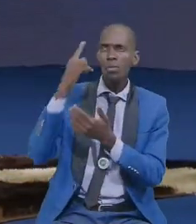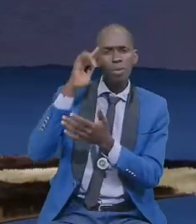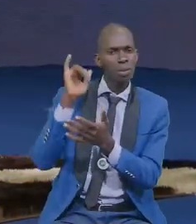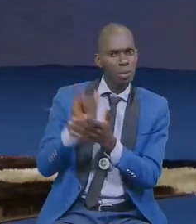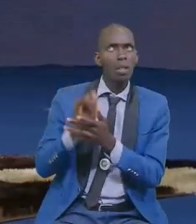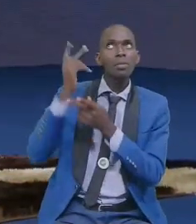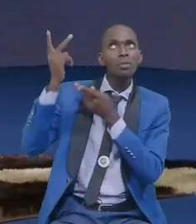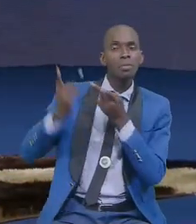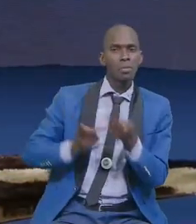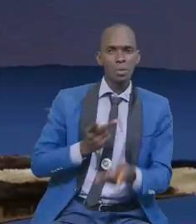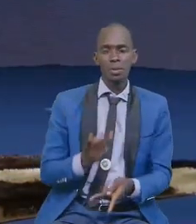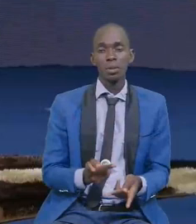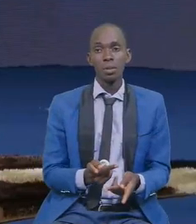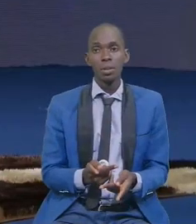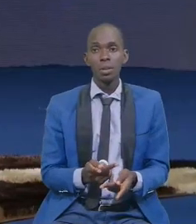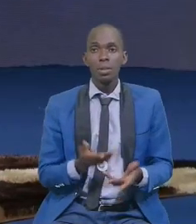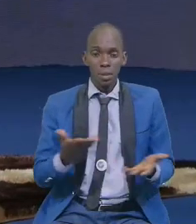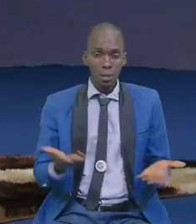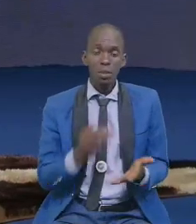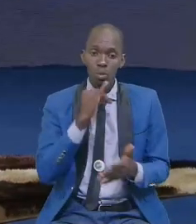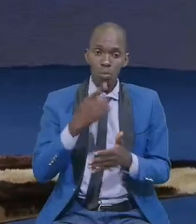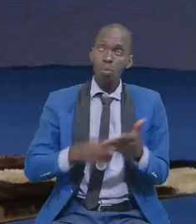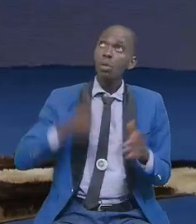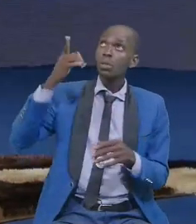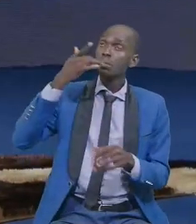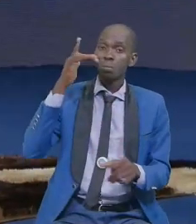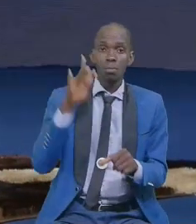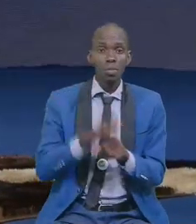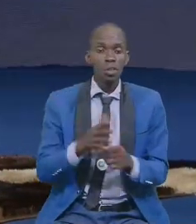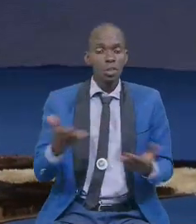visitation. C'est ce que Dieu a dit.